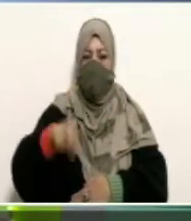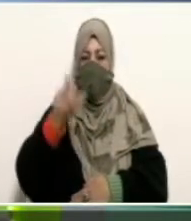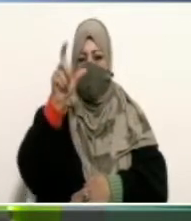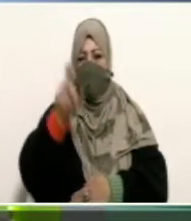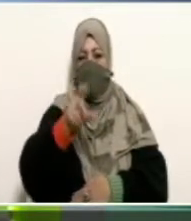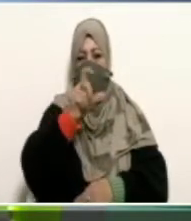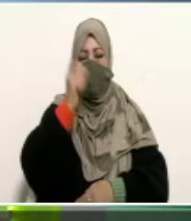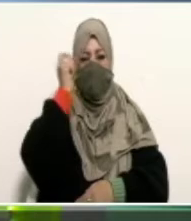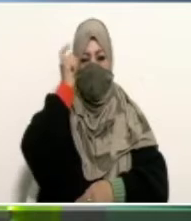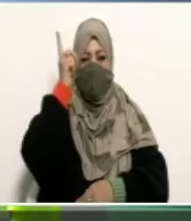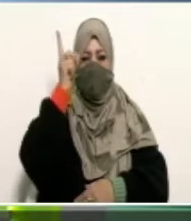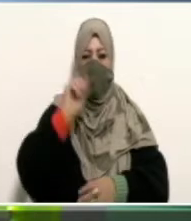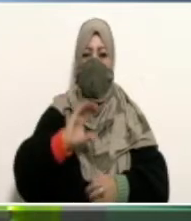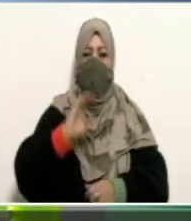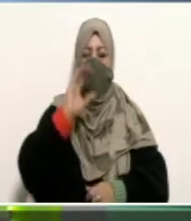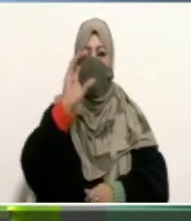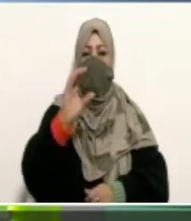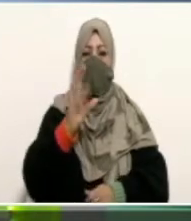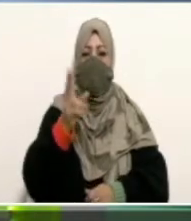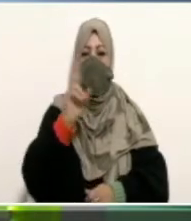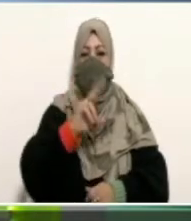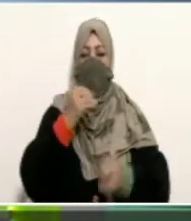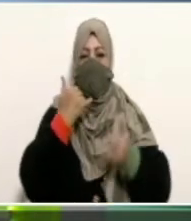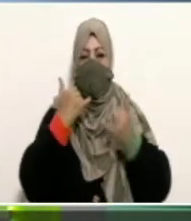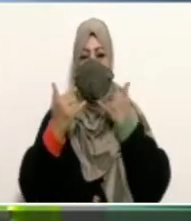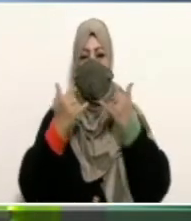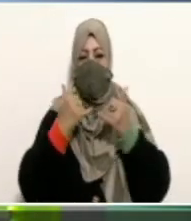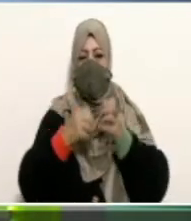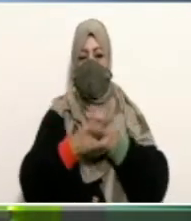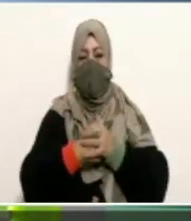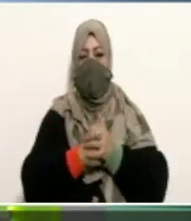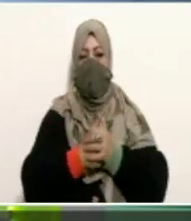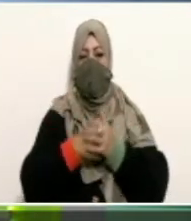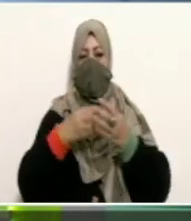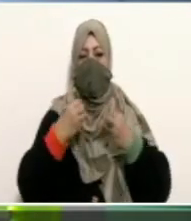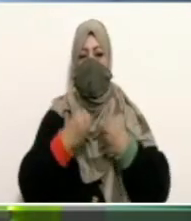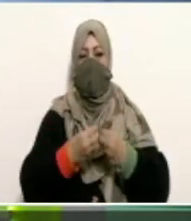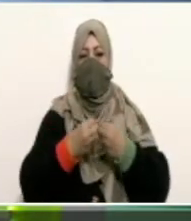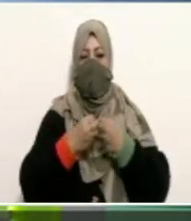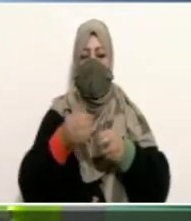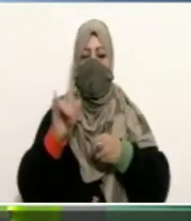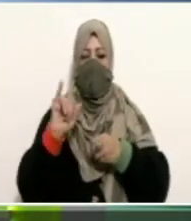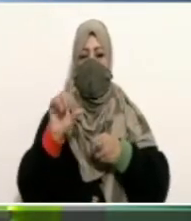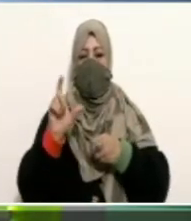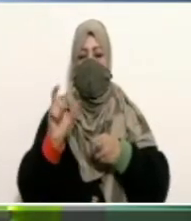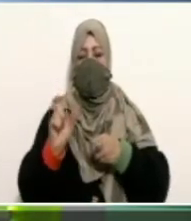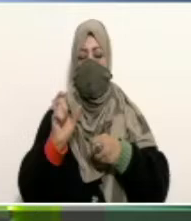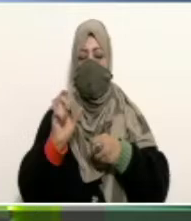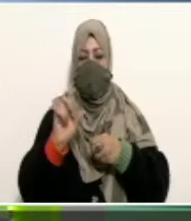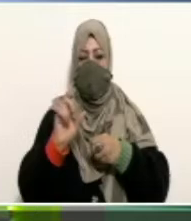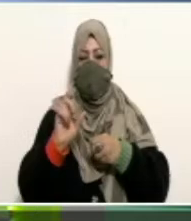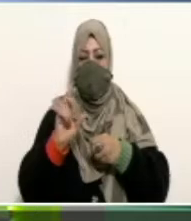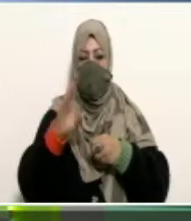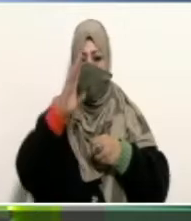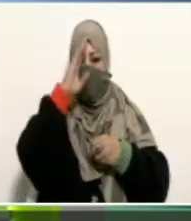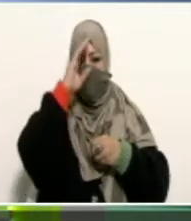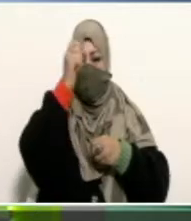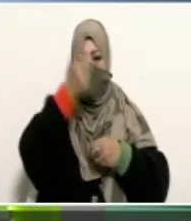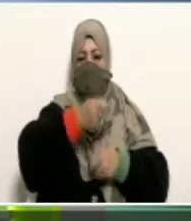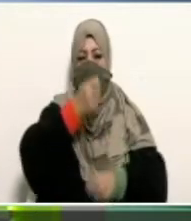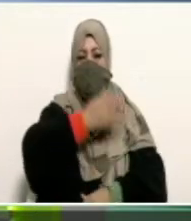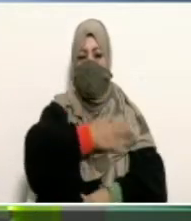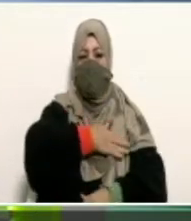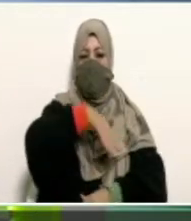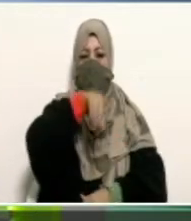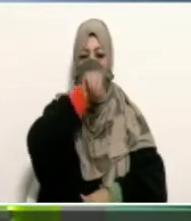الاتصال. معنا الأخ يونس. السلام عليكم يا شيخ. وعليكم السلام ورحمة الله، مرحبا بك. يا شيخ الله